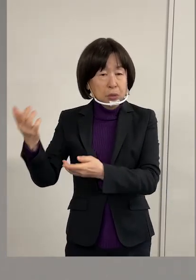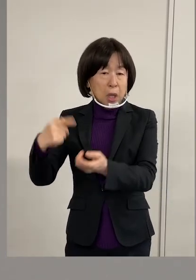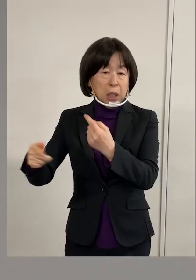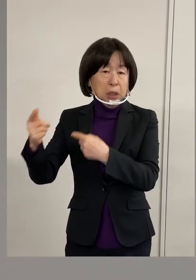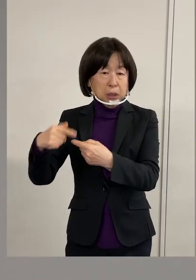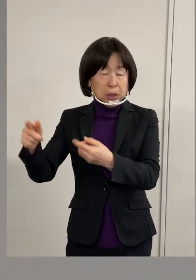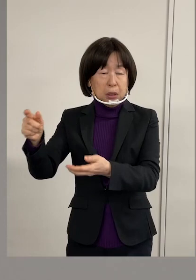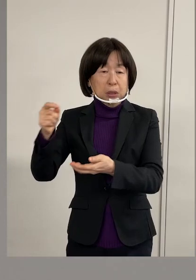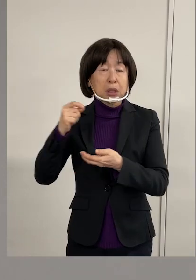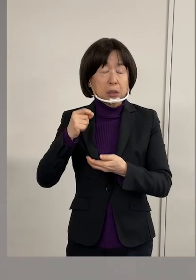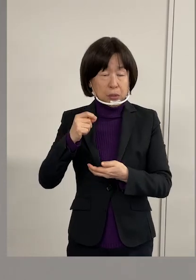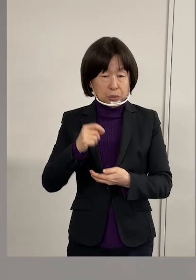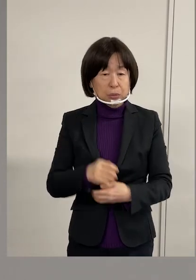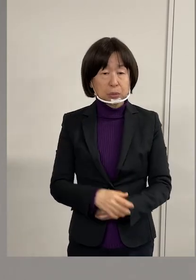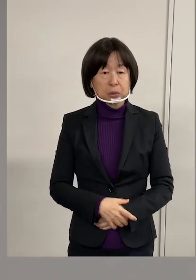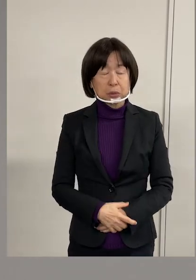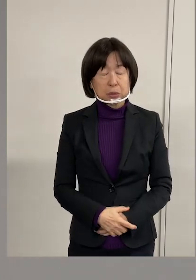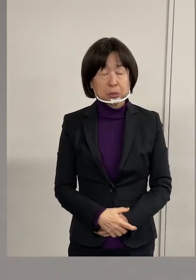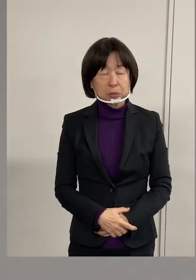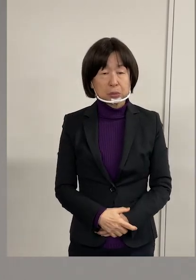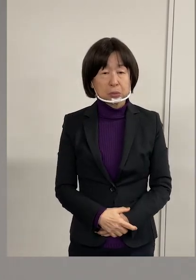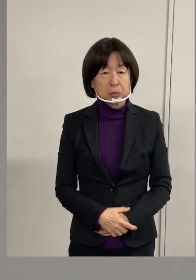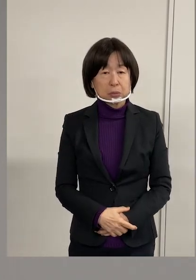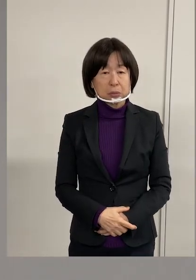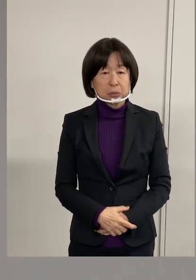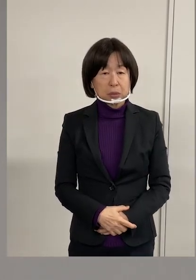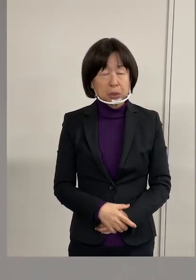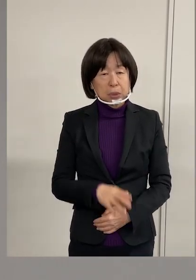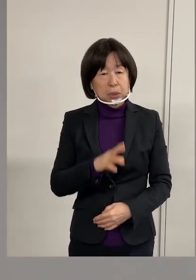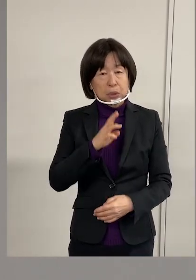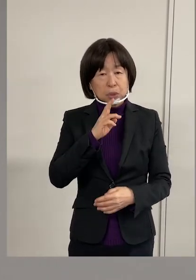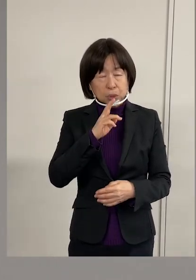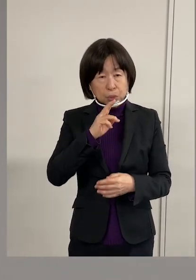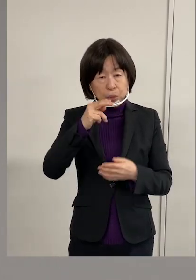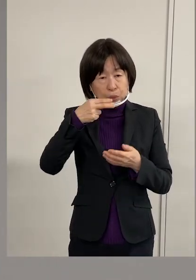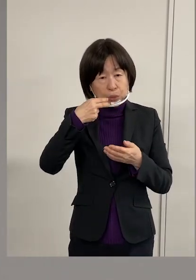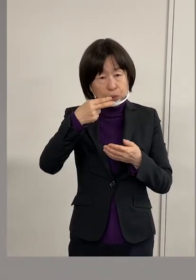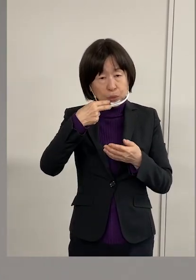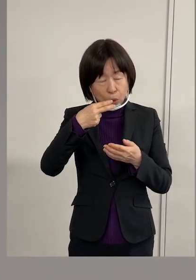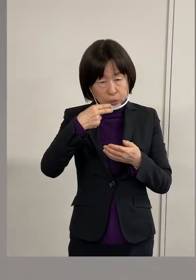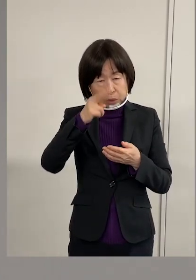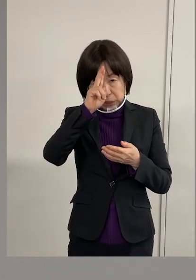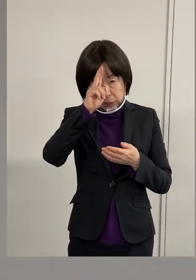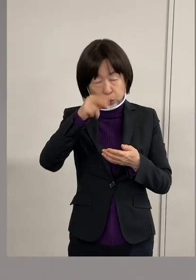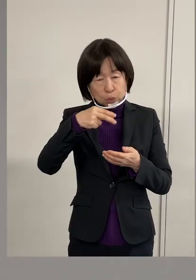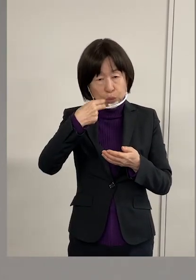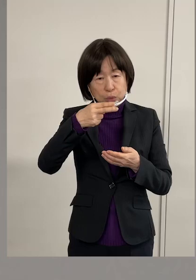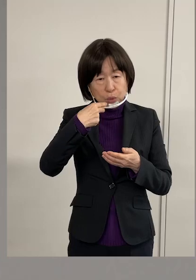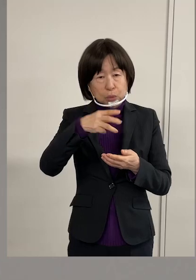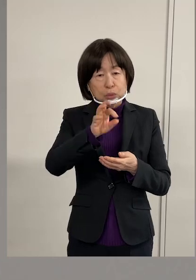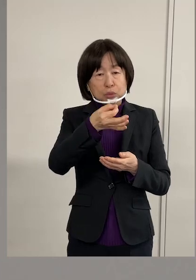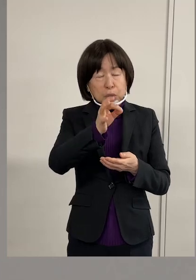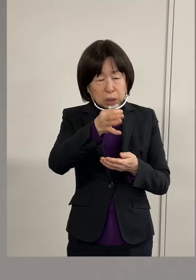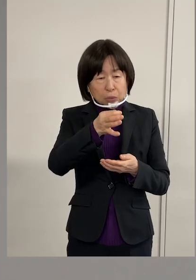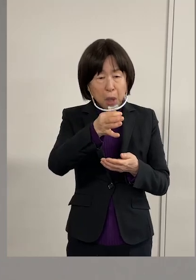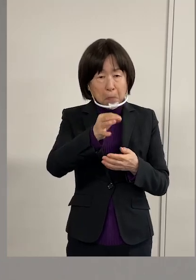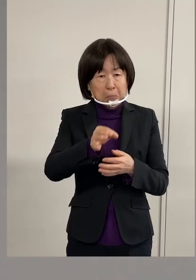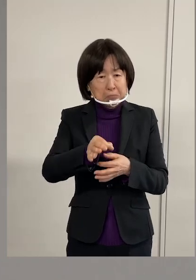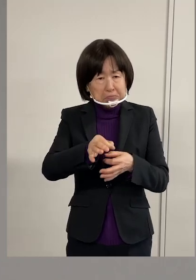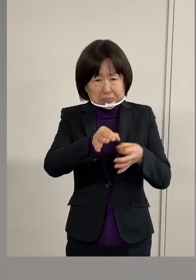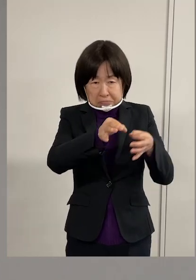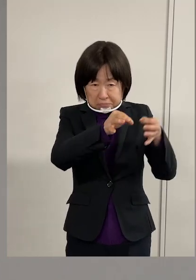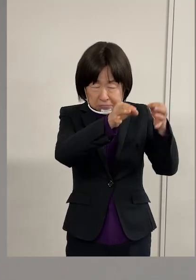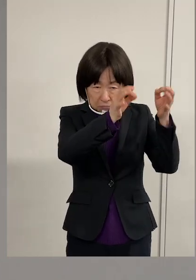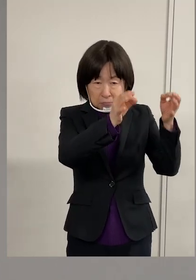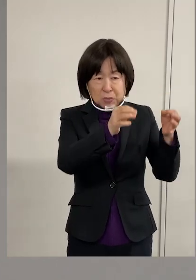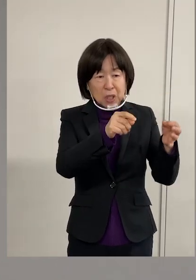もあるというふうには聞いております。ただ、給食費って非常に、大きな金額になるので、で、無